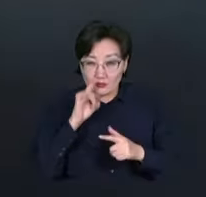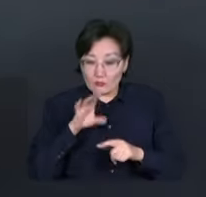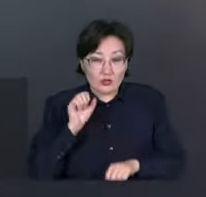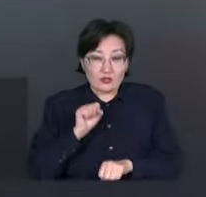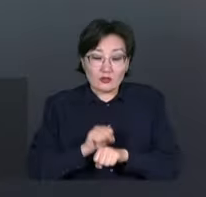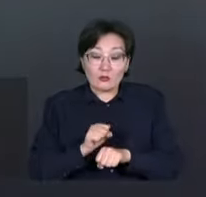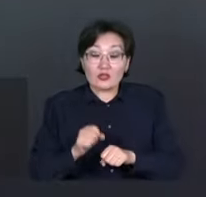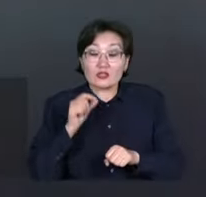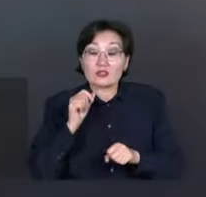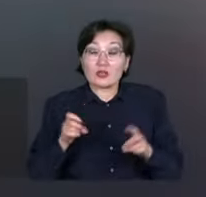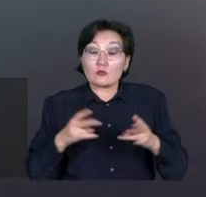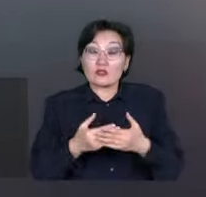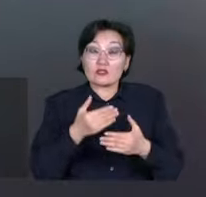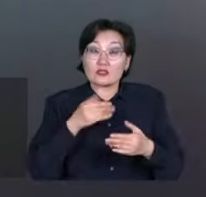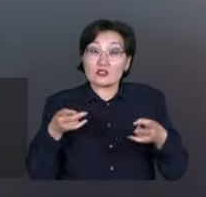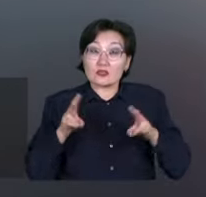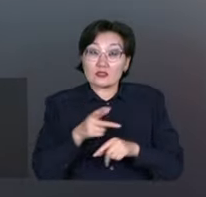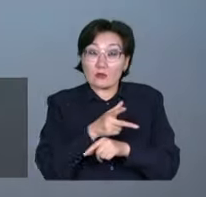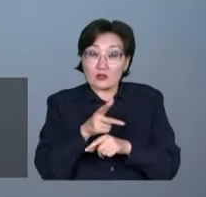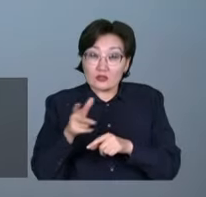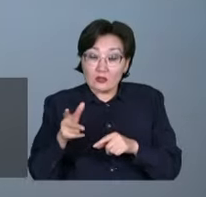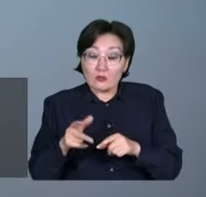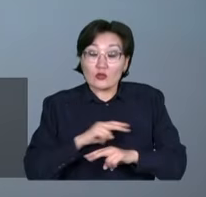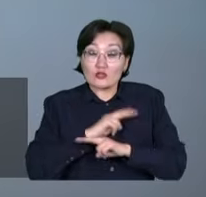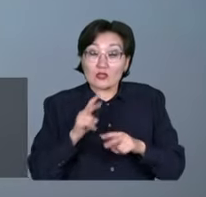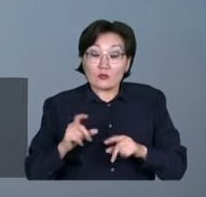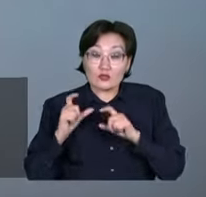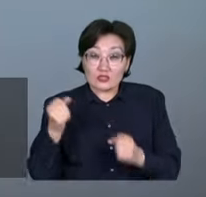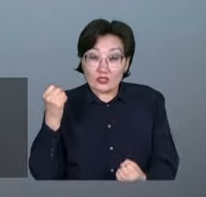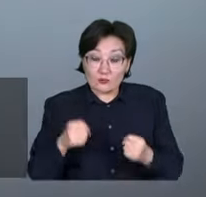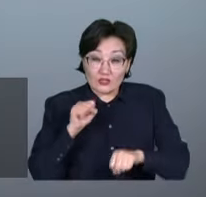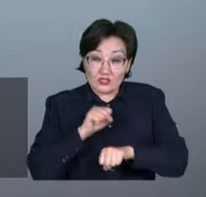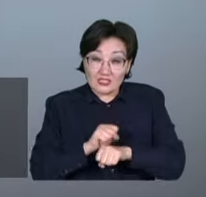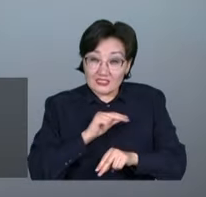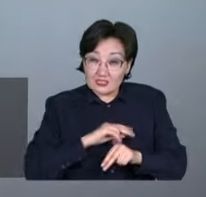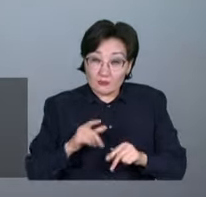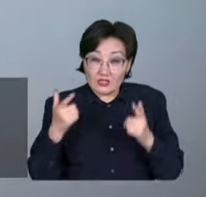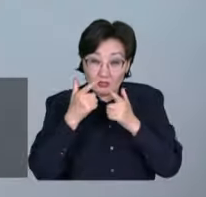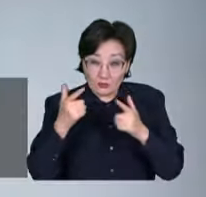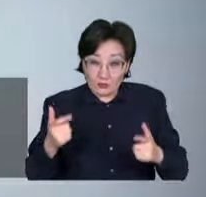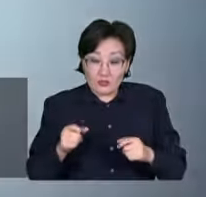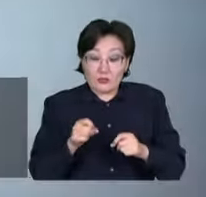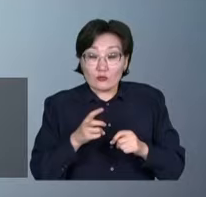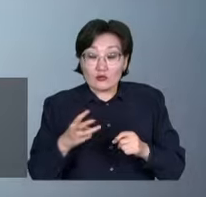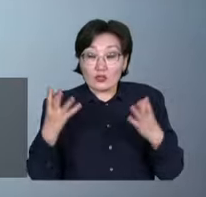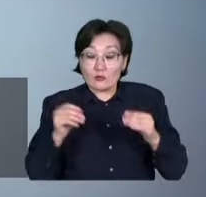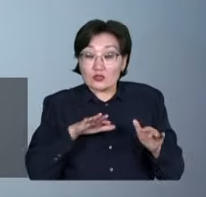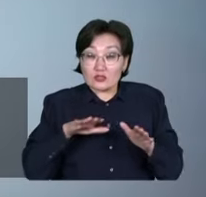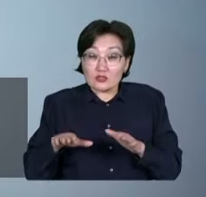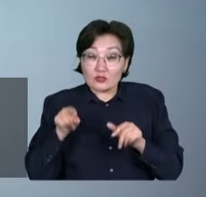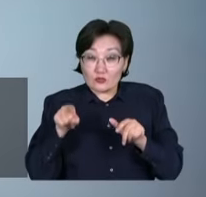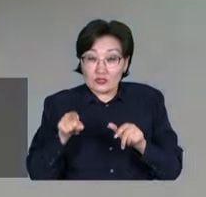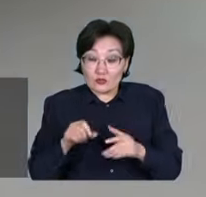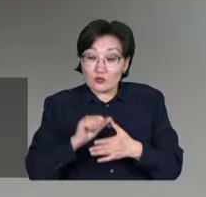салтанат Сейітқұловтың апат алдында қалдырған бейне жазбасы. Марқұм жүк көліктің тежегіші семейтінін айтқан. Ал арада бірнеше күн өткен соң дәл